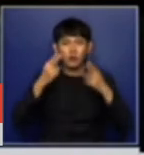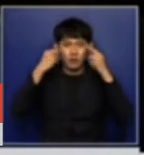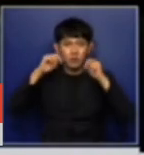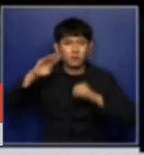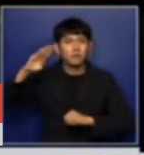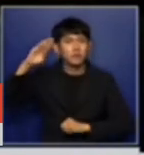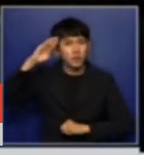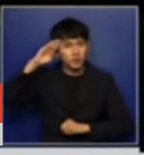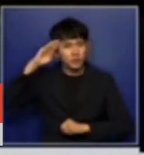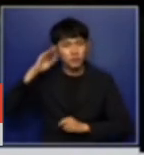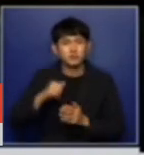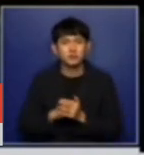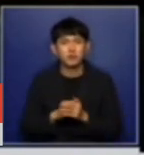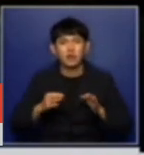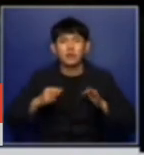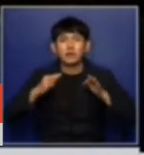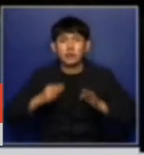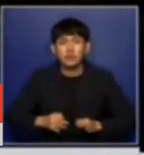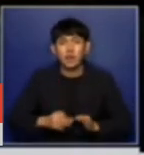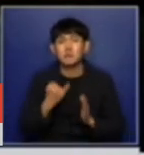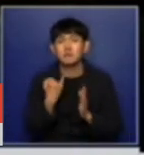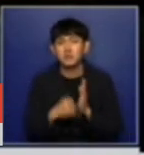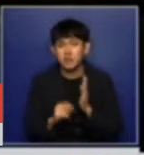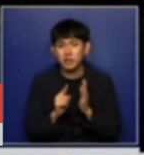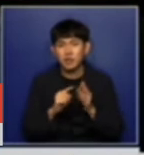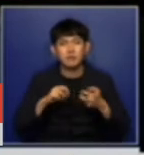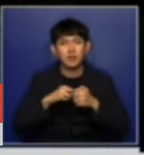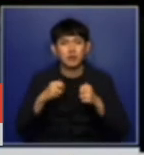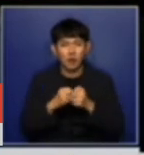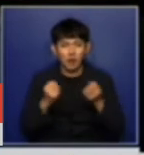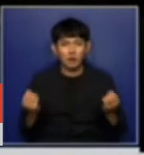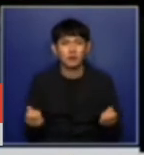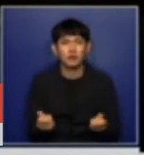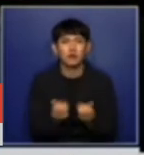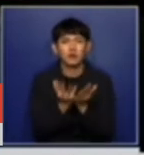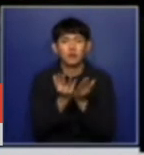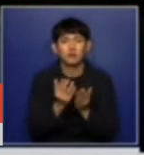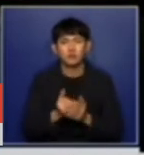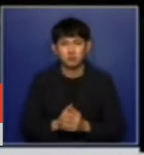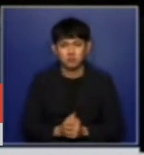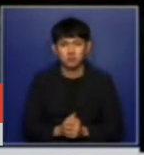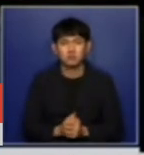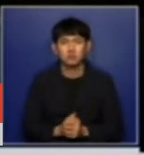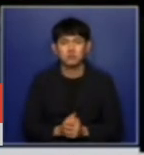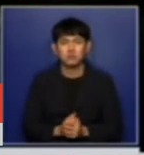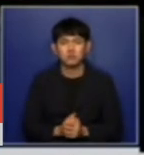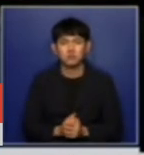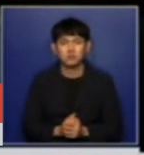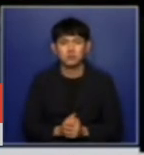าการตัดสินใจผิดพลาดเนี่ยมันเกิดเป็นมหาประภัยมหาประยุทธภัยครับ